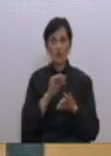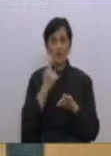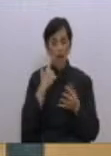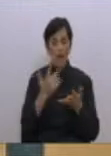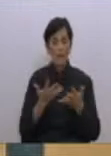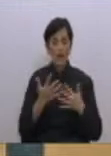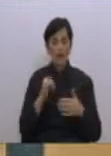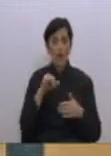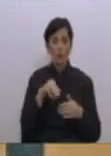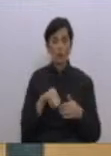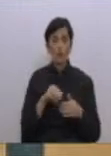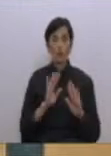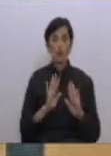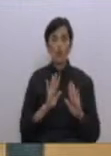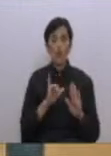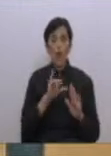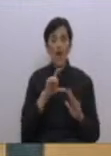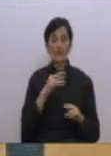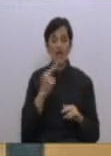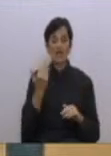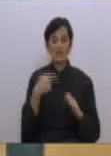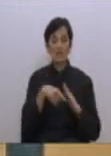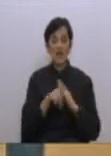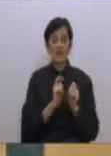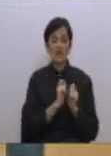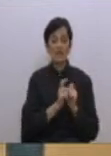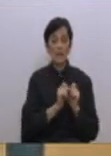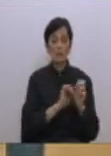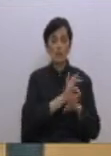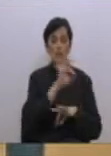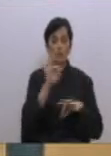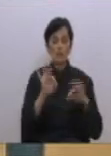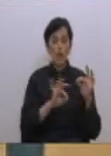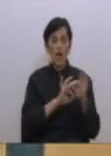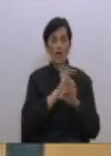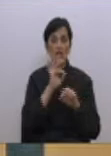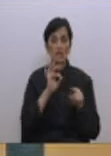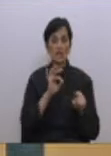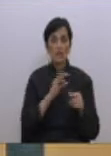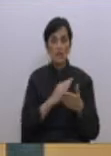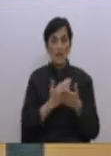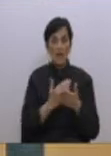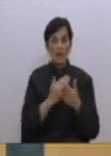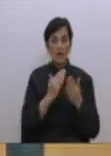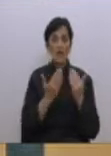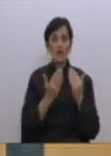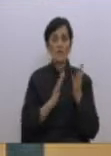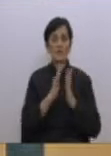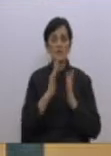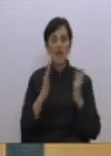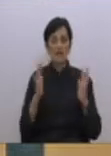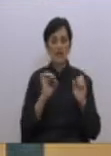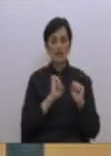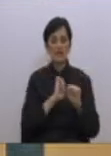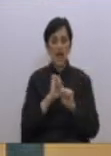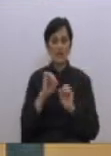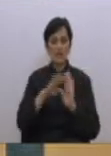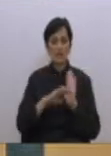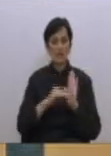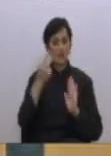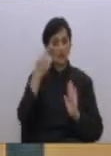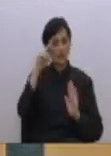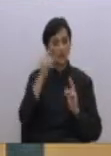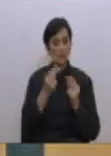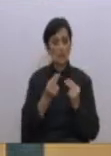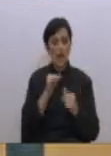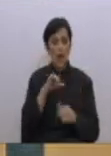ეფექტიანობის აუდიტი, ხოლო USAID-ის მიერ დაფინანსებული პროექტის ნაწილში მცენარეთა დაცვის სისტემის ინიციატივა